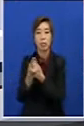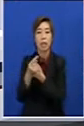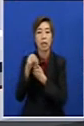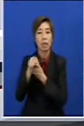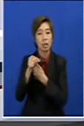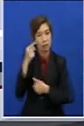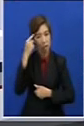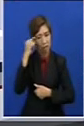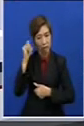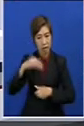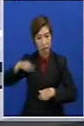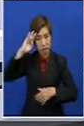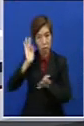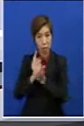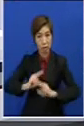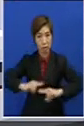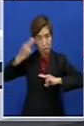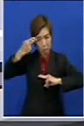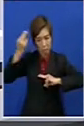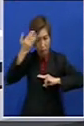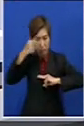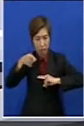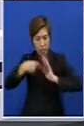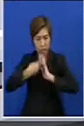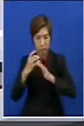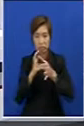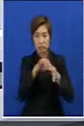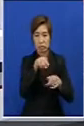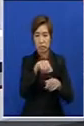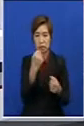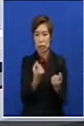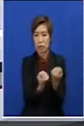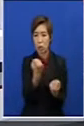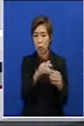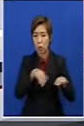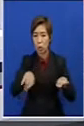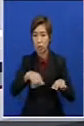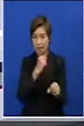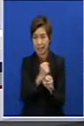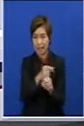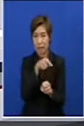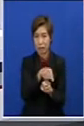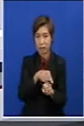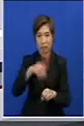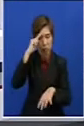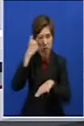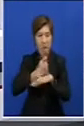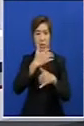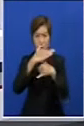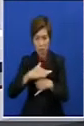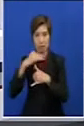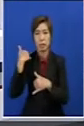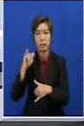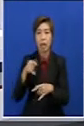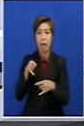โดยสันนิษฐานกันนะคะว่าสาเหตุของการปลิดชีพครั้งนี ้ อาจจะมาจากเรื่องของการกดดันในการทำคดีค่ะคำถามก็คือเบื้